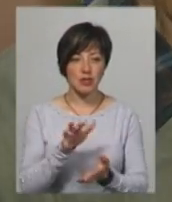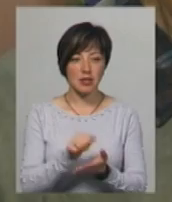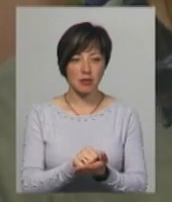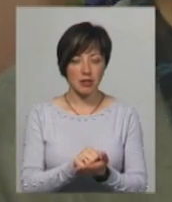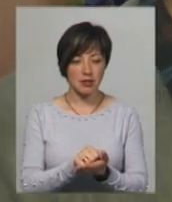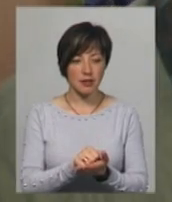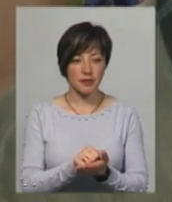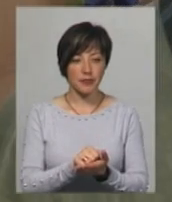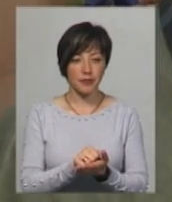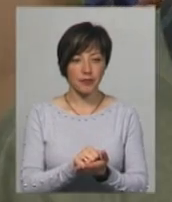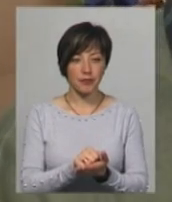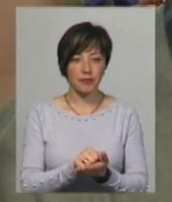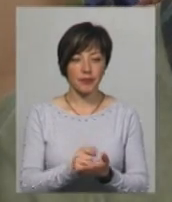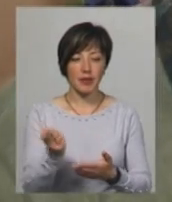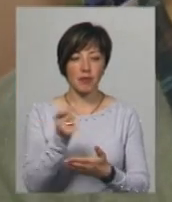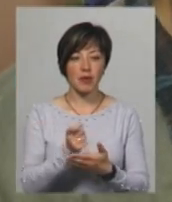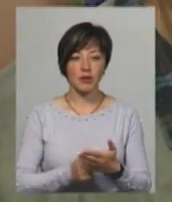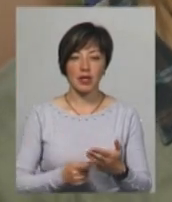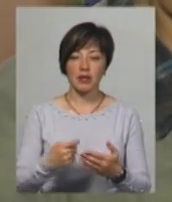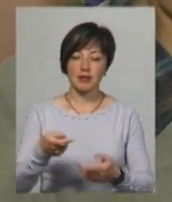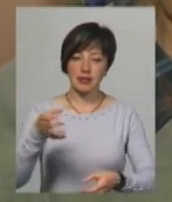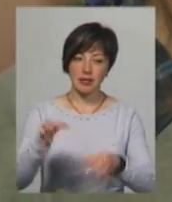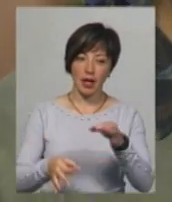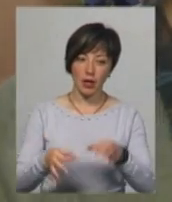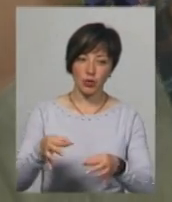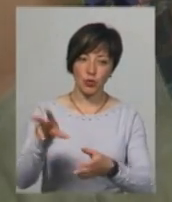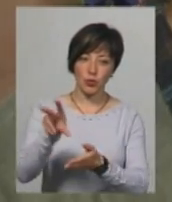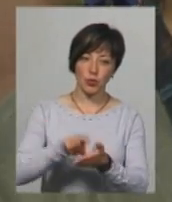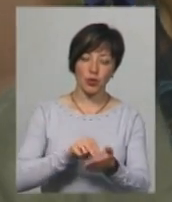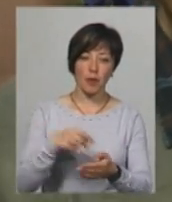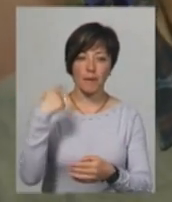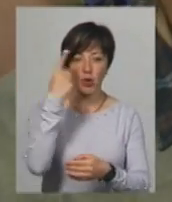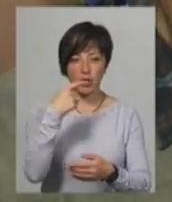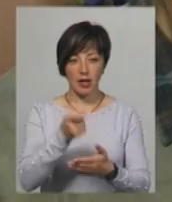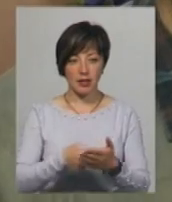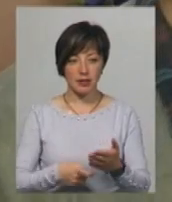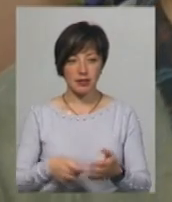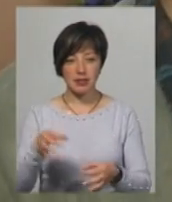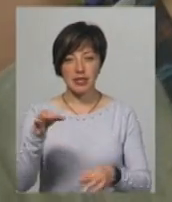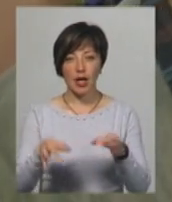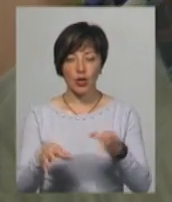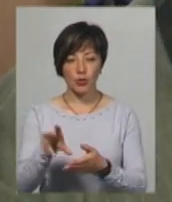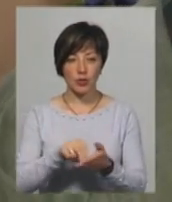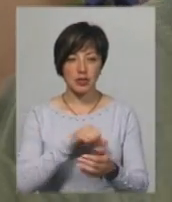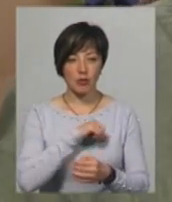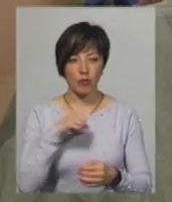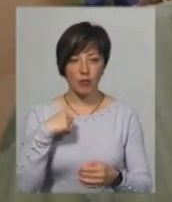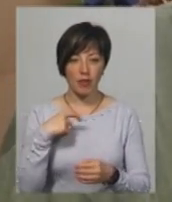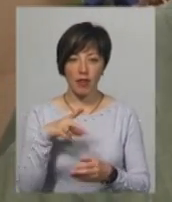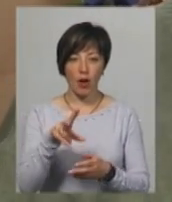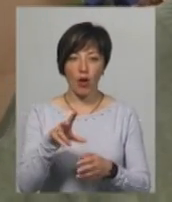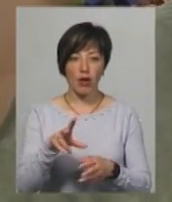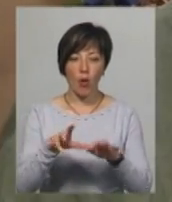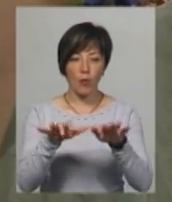займатися, малювати з натури, малювати якісь і портрети, і все, з натури, щоб малювати самому, щоб не комп'ютер